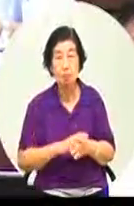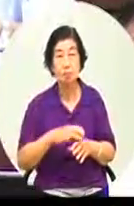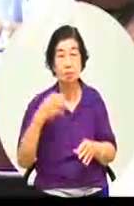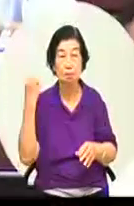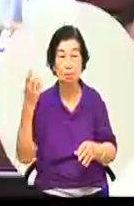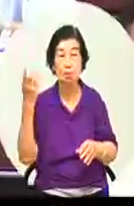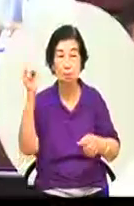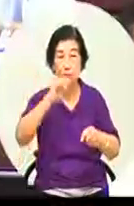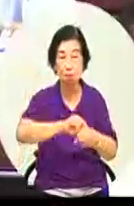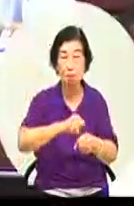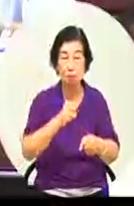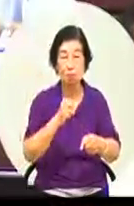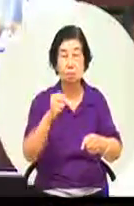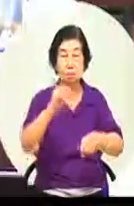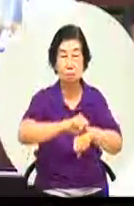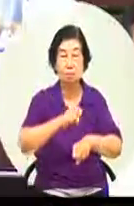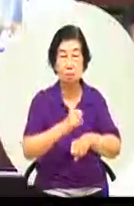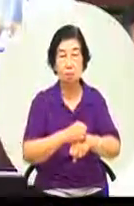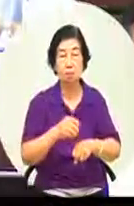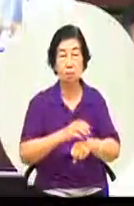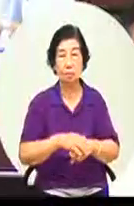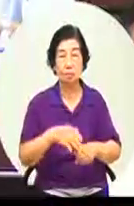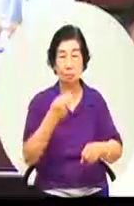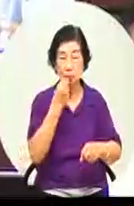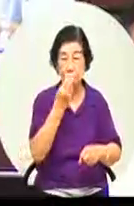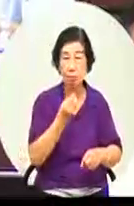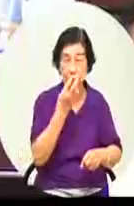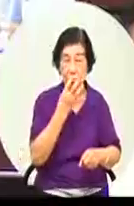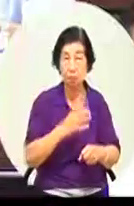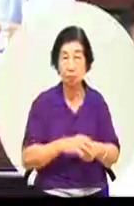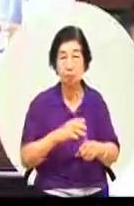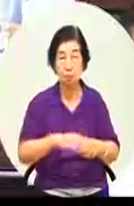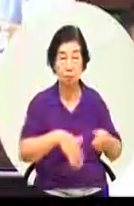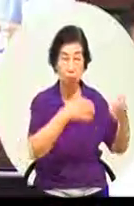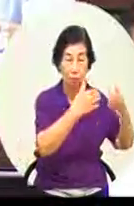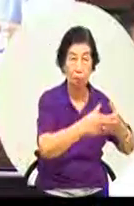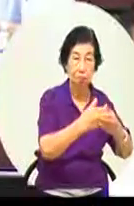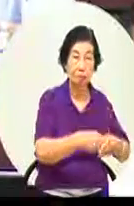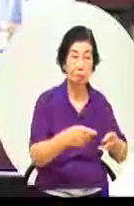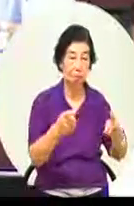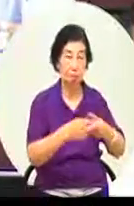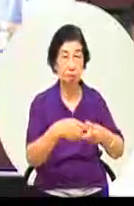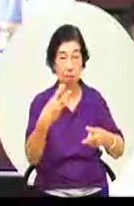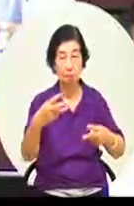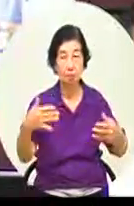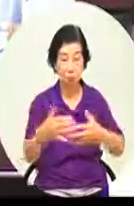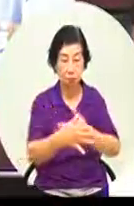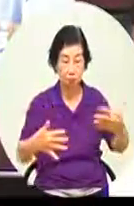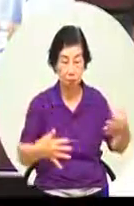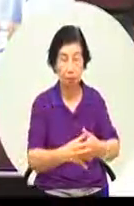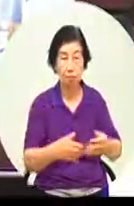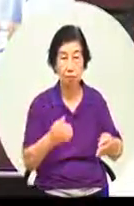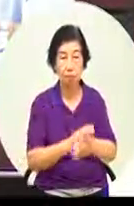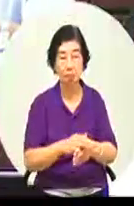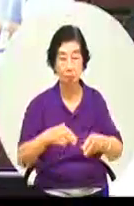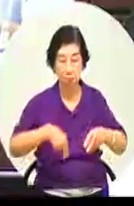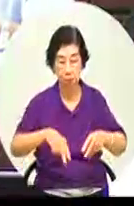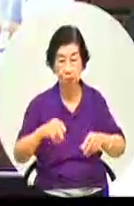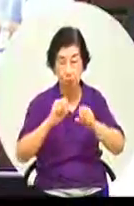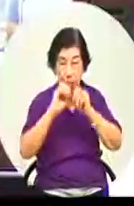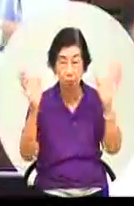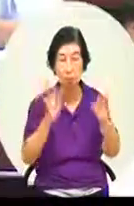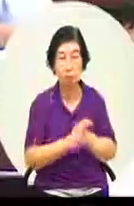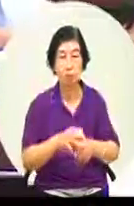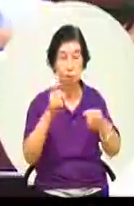港越以及港澳以及这个大陆的背包客跟小三通的这个部分，作为我们行销的一个重点的目标市